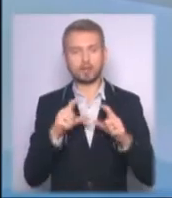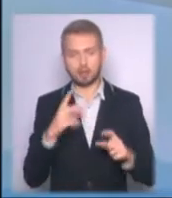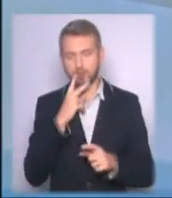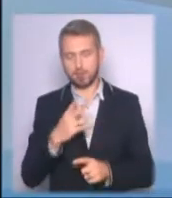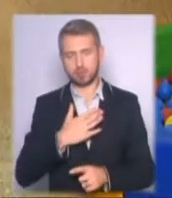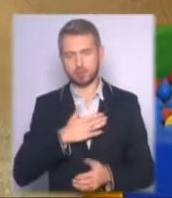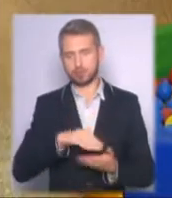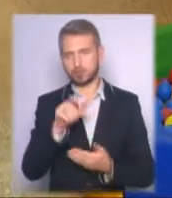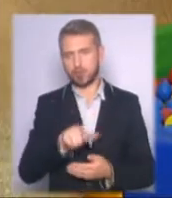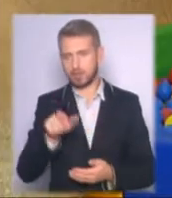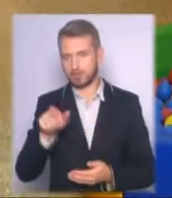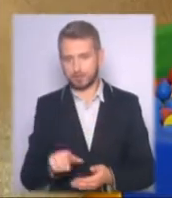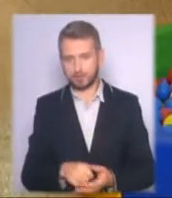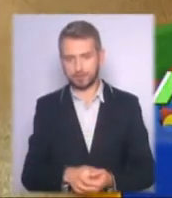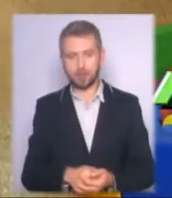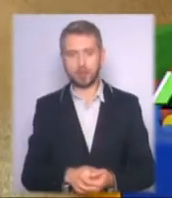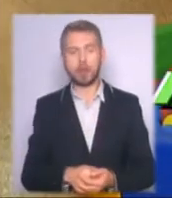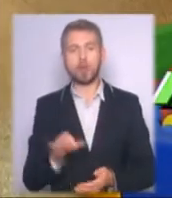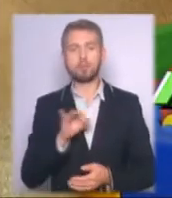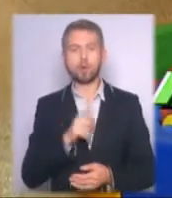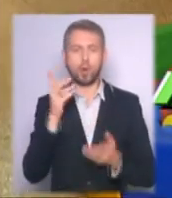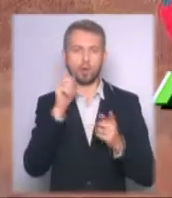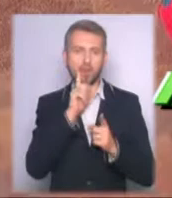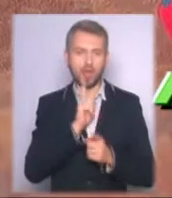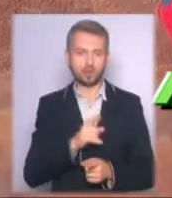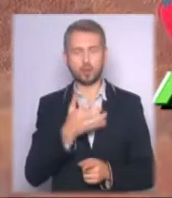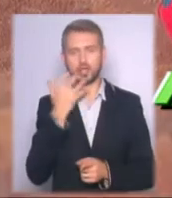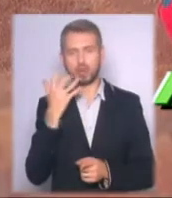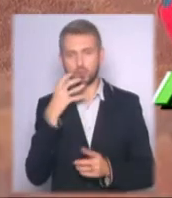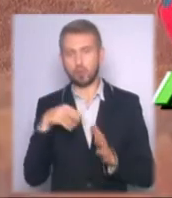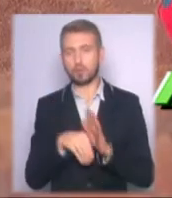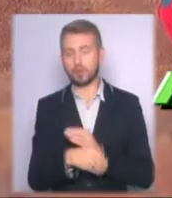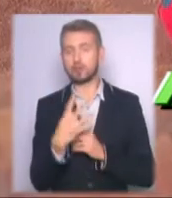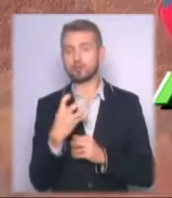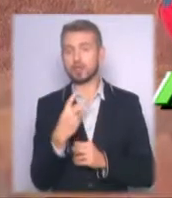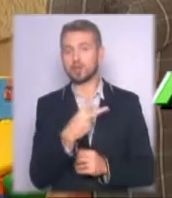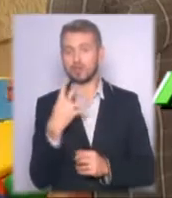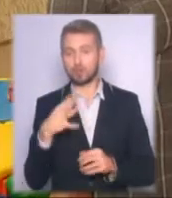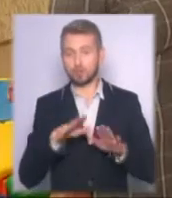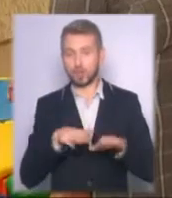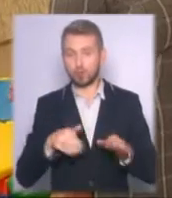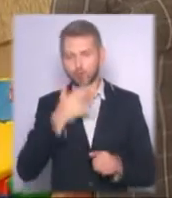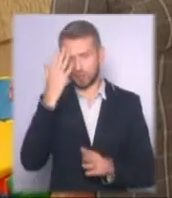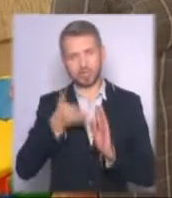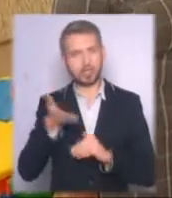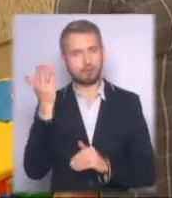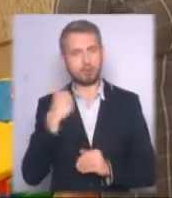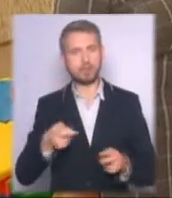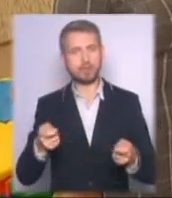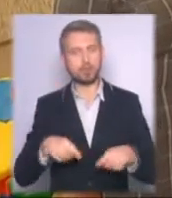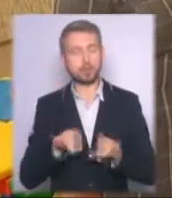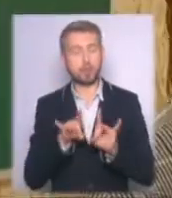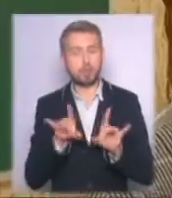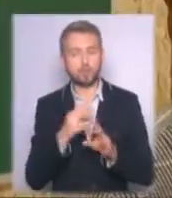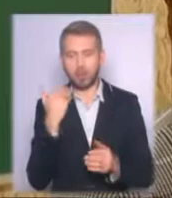журналісти. Про затишок та тепло з настанням осені у садочку номер 424 мріяли давно. Завідувачка закладу розповідає,